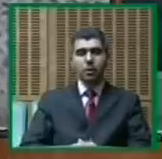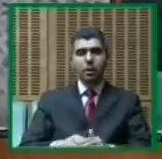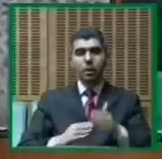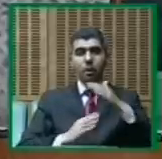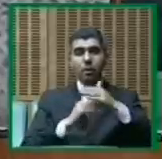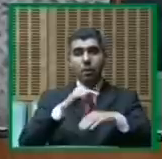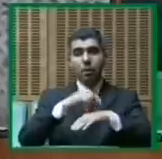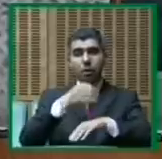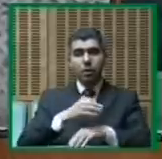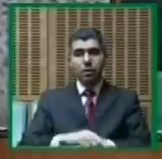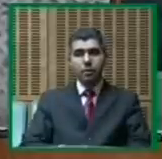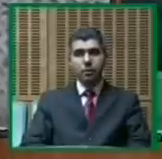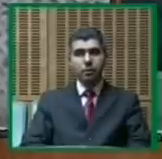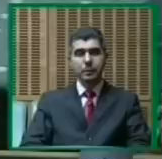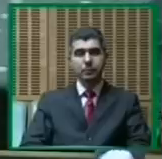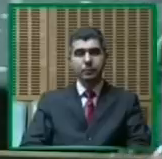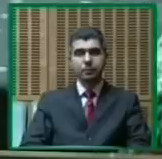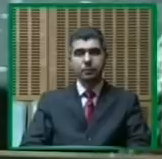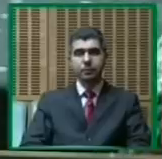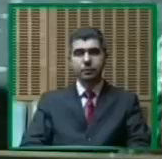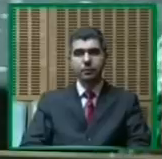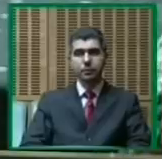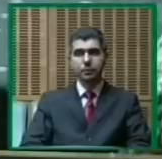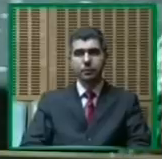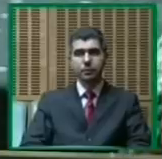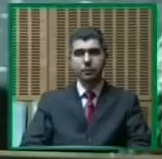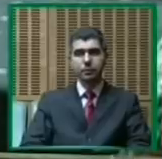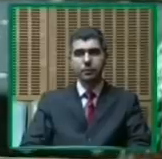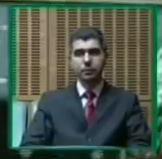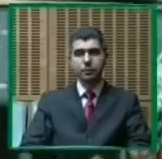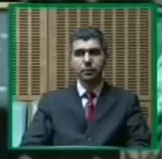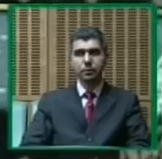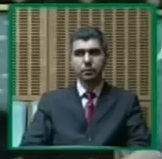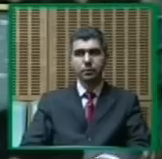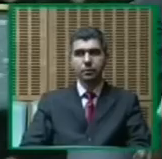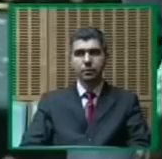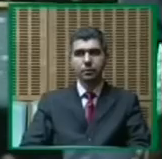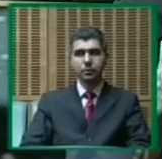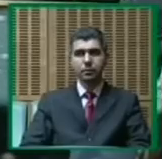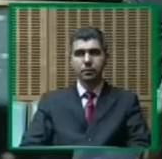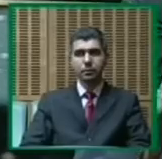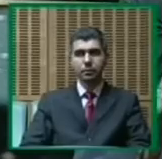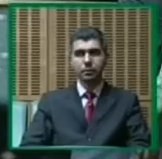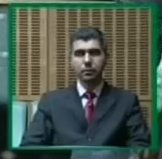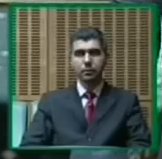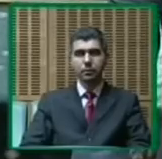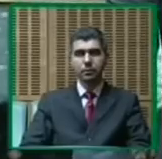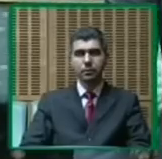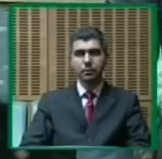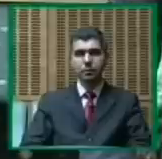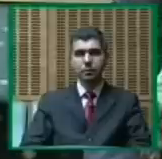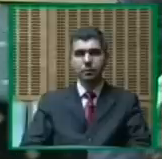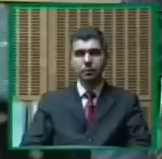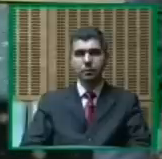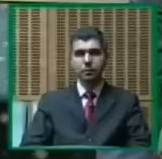التعقيب. هذا الشيء تغير، انا كانت عندي ثلاثه لا غير السيد الوزير ثلاثه دقائق عندك في السؤال